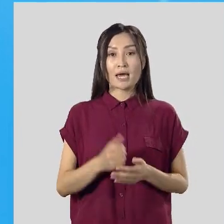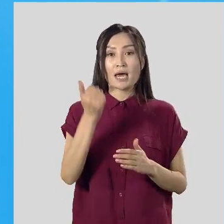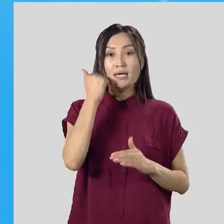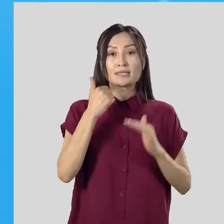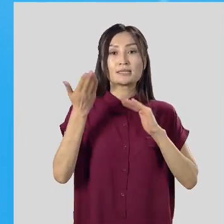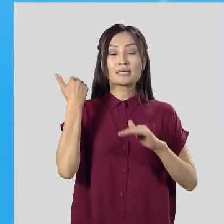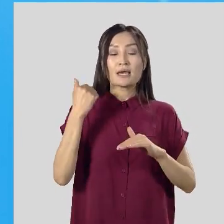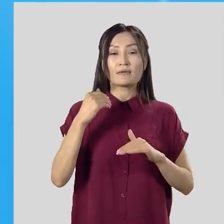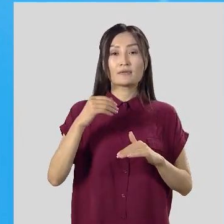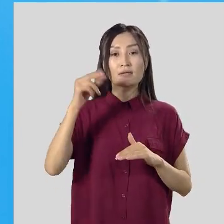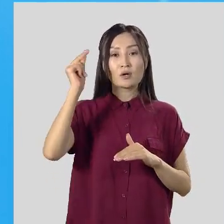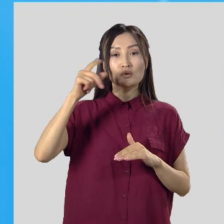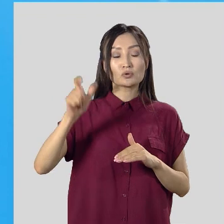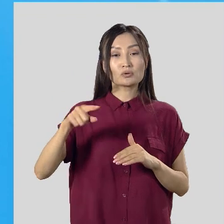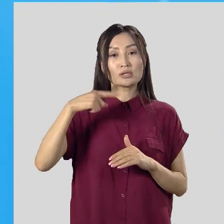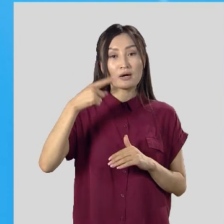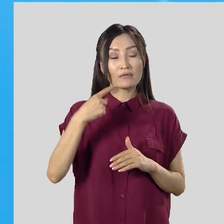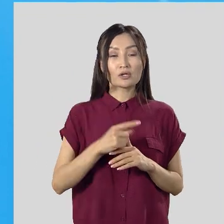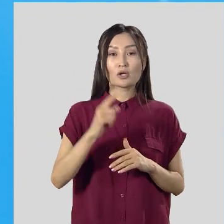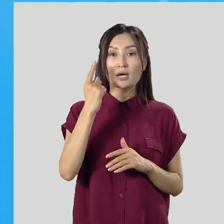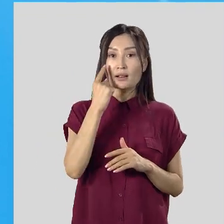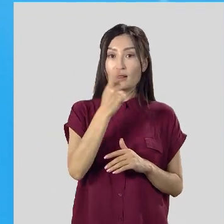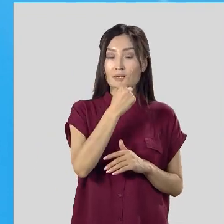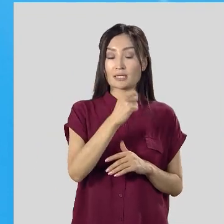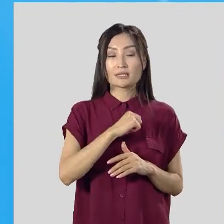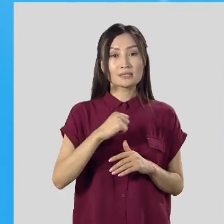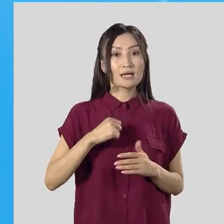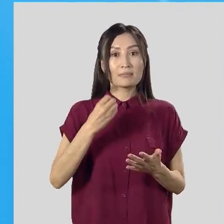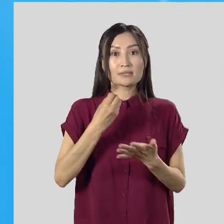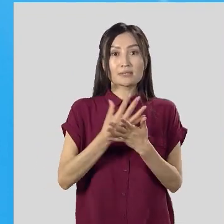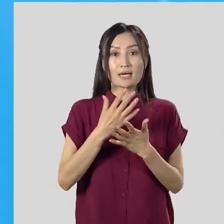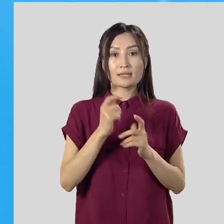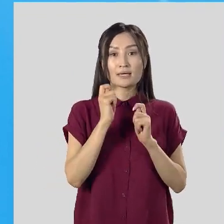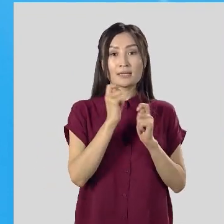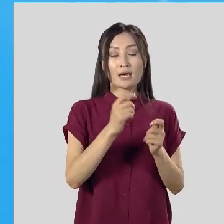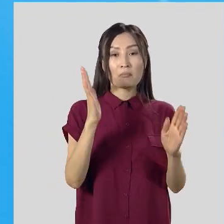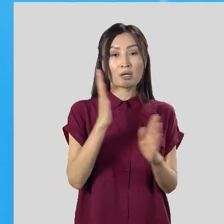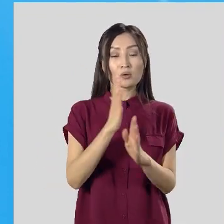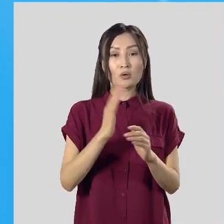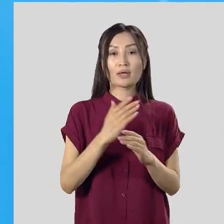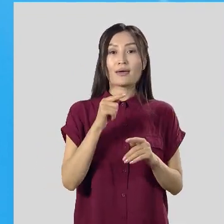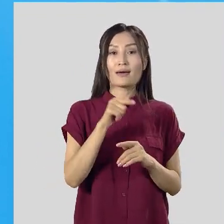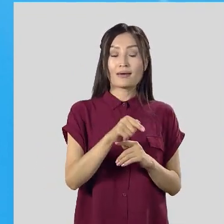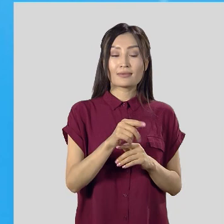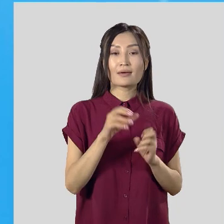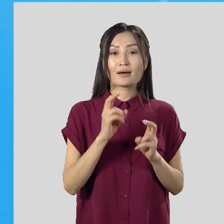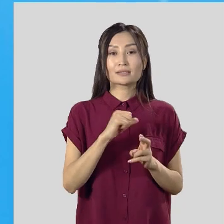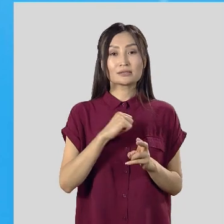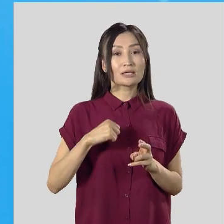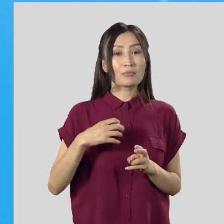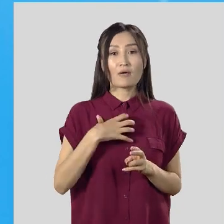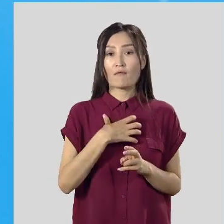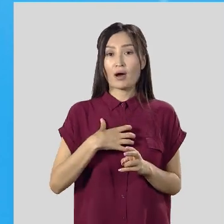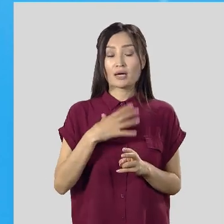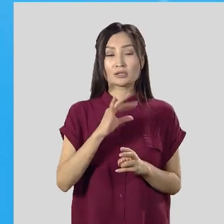Древние философы говорили, что глаза – самый ценный дар природы, и они, как самый